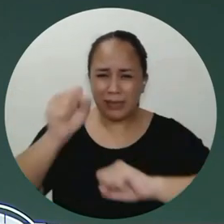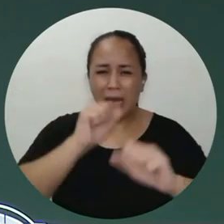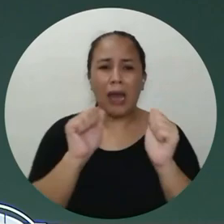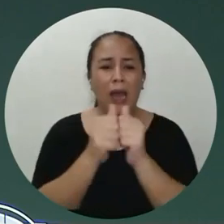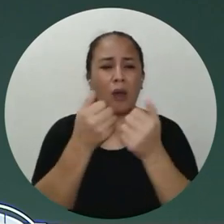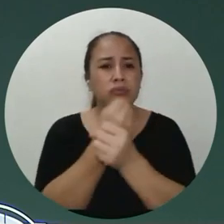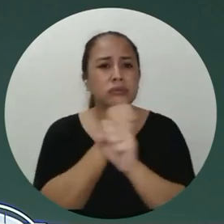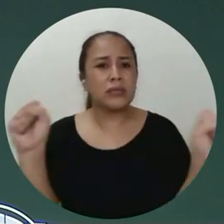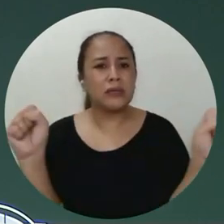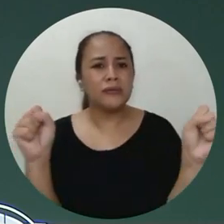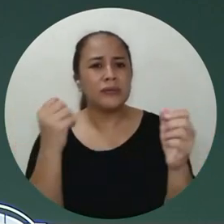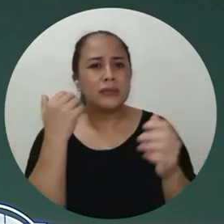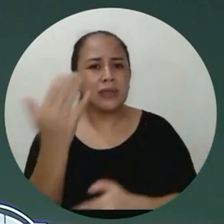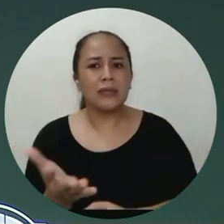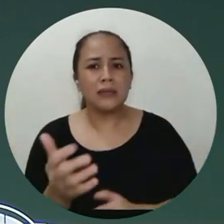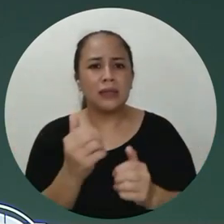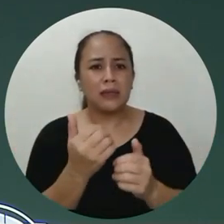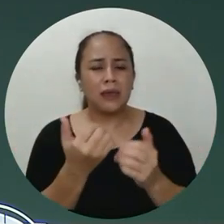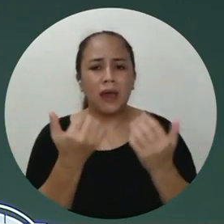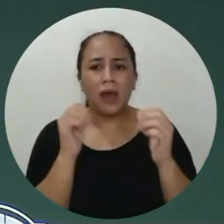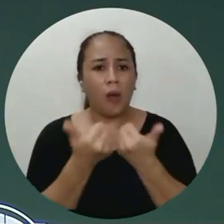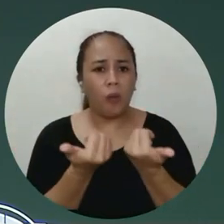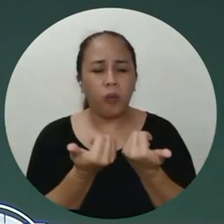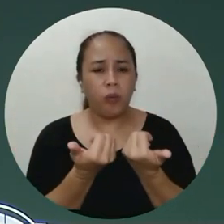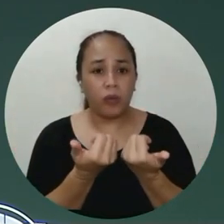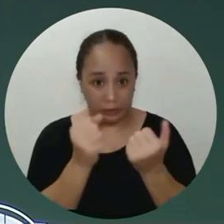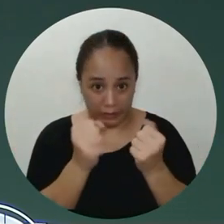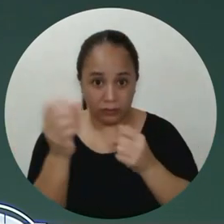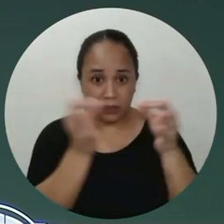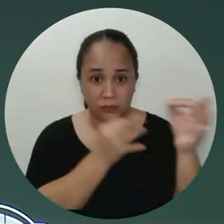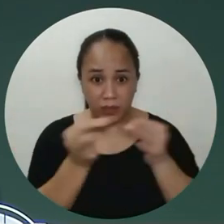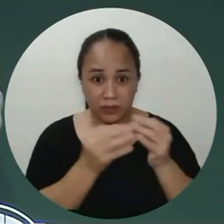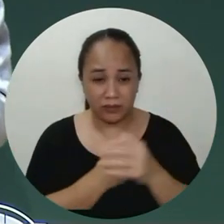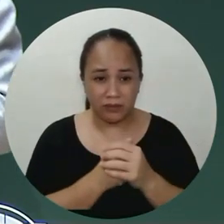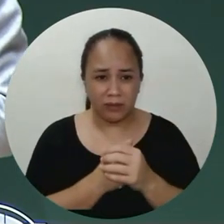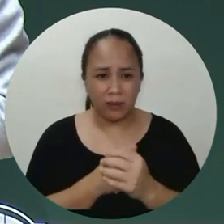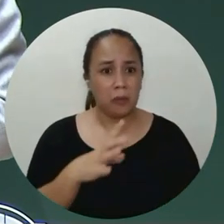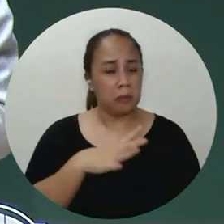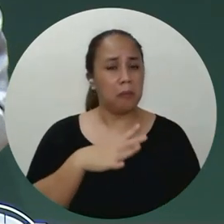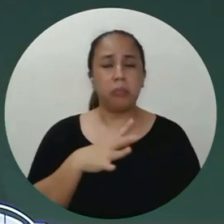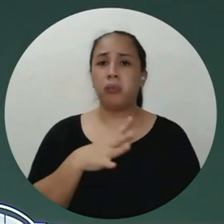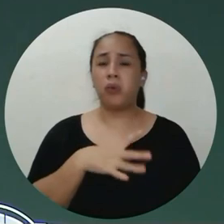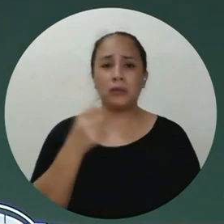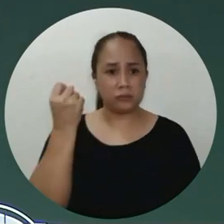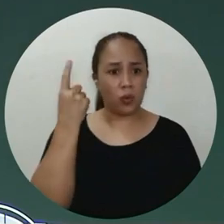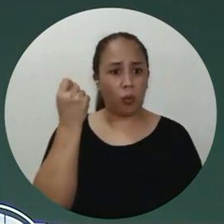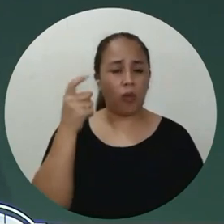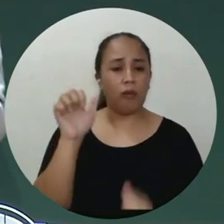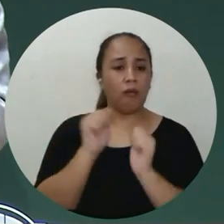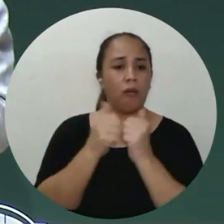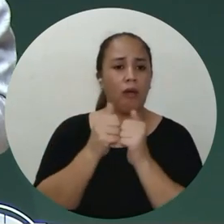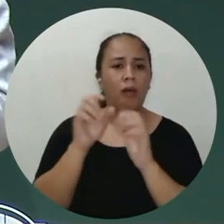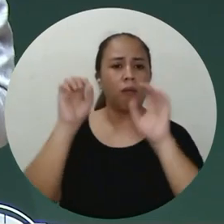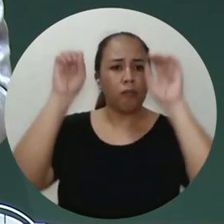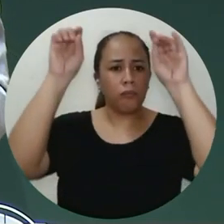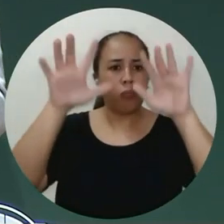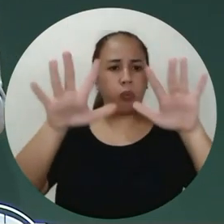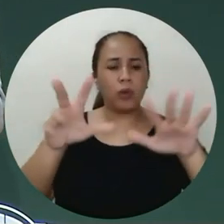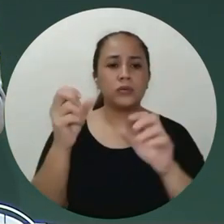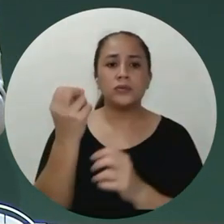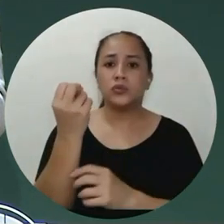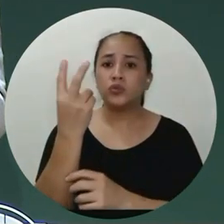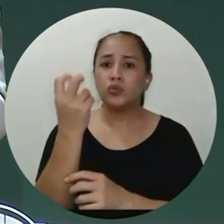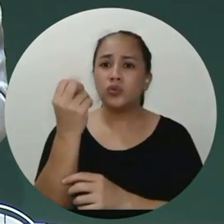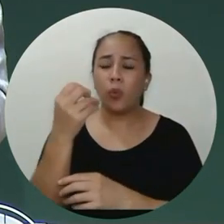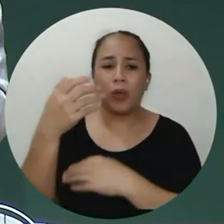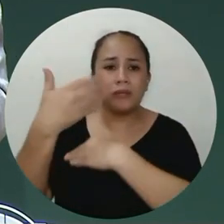마리 떡다 5천 명 먹였다 12동안이 남았다 이해되냐고요? So can you understand how the miracles of the 12 loaves and the five